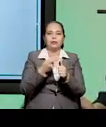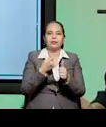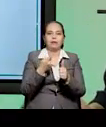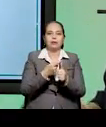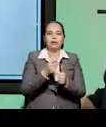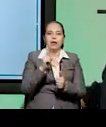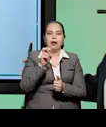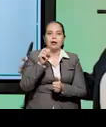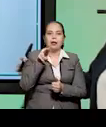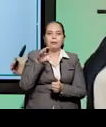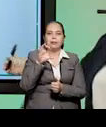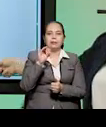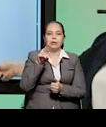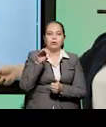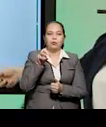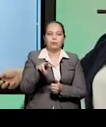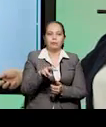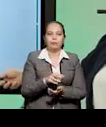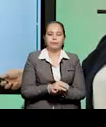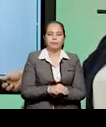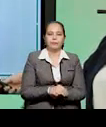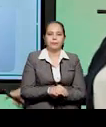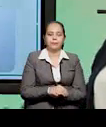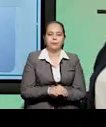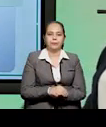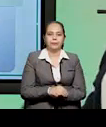называется капсидом.